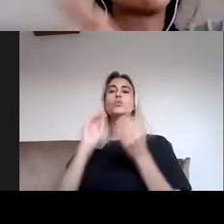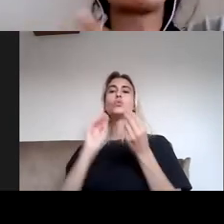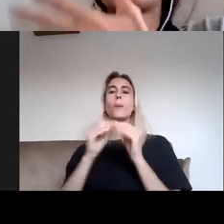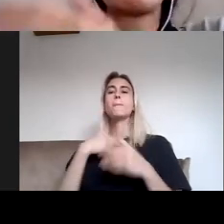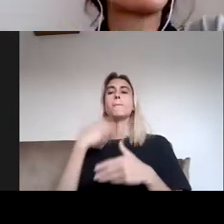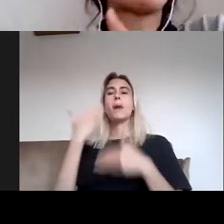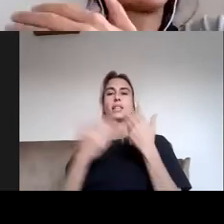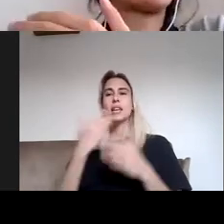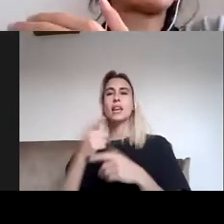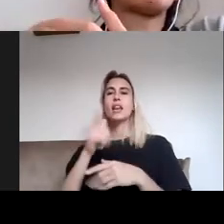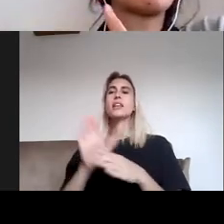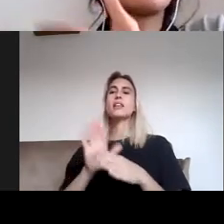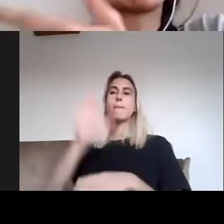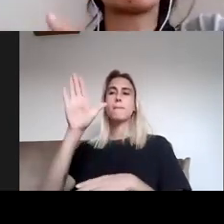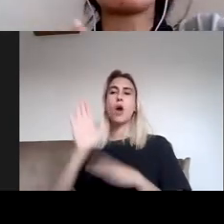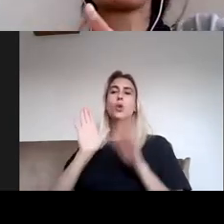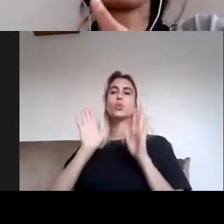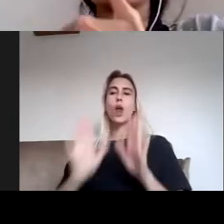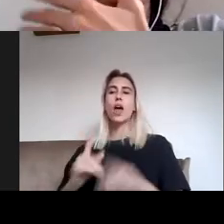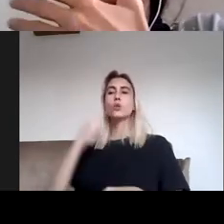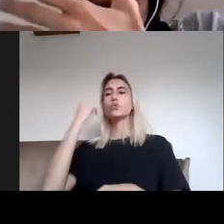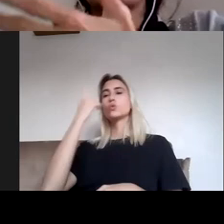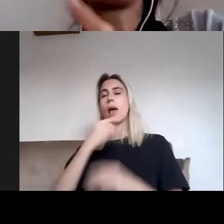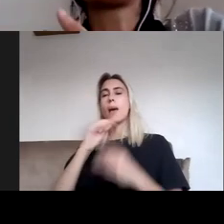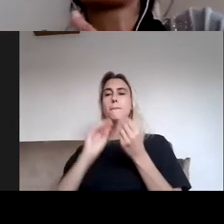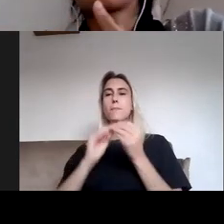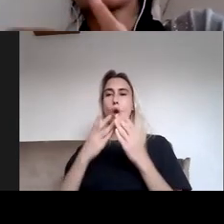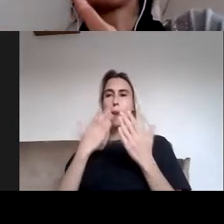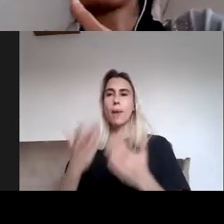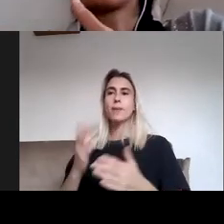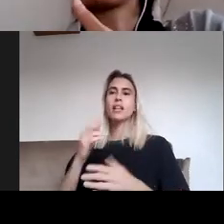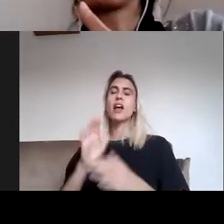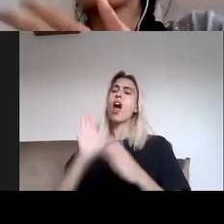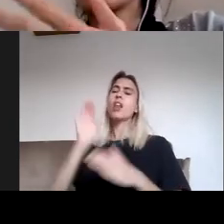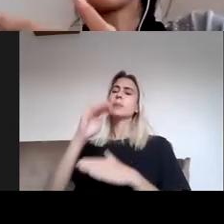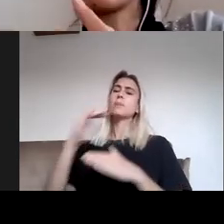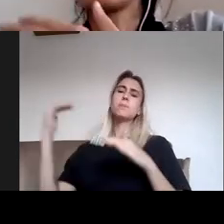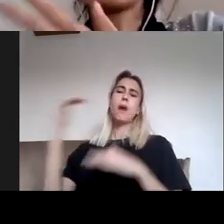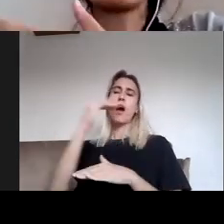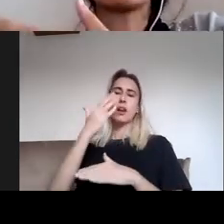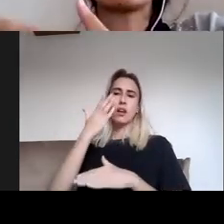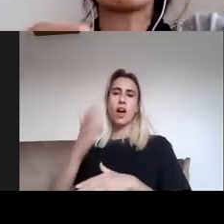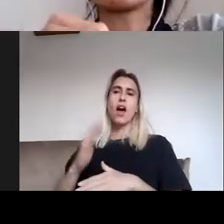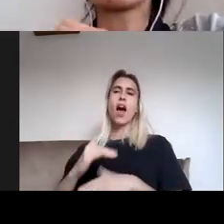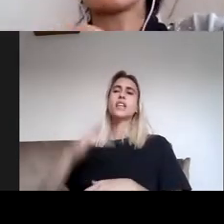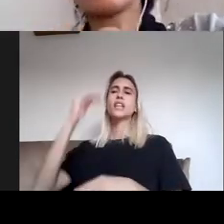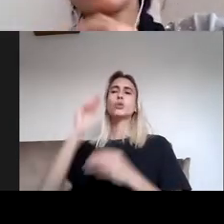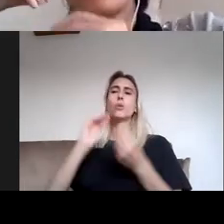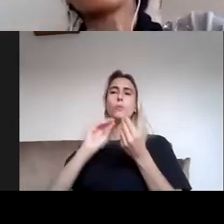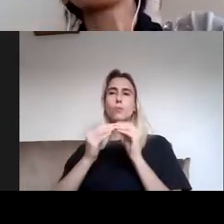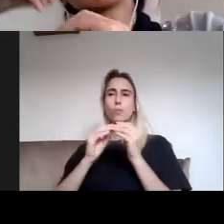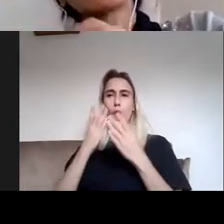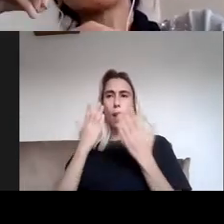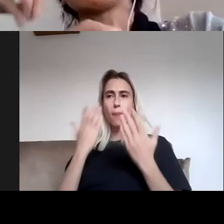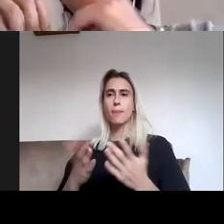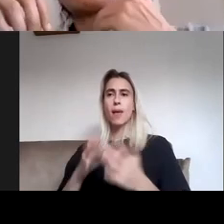bahsettik. Rampalar, duraklar, işte yüzey problemlerimiz, kaldırımlara park eden araçlar, asansörlerin sıkıntısı. Çünkü burada